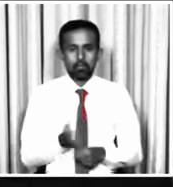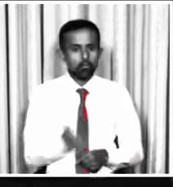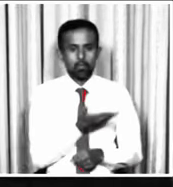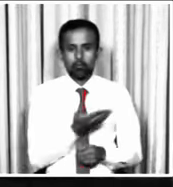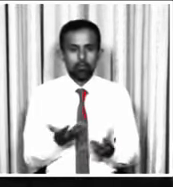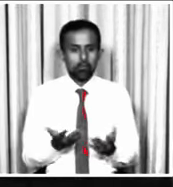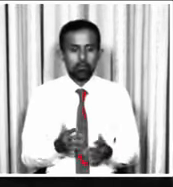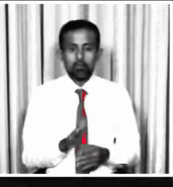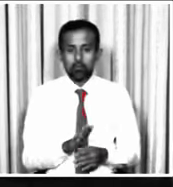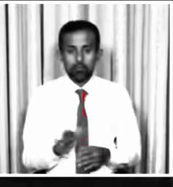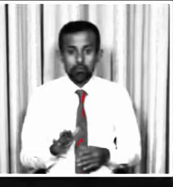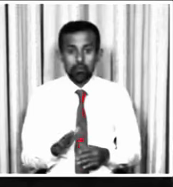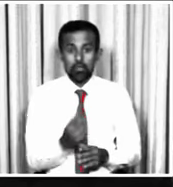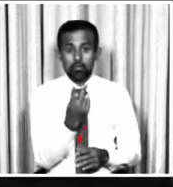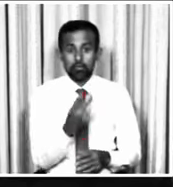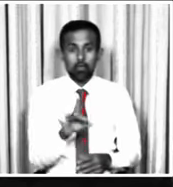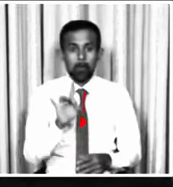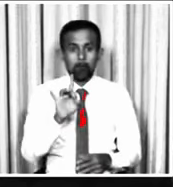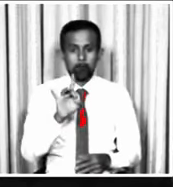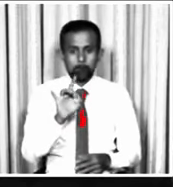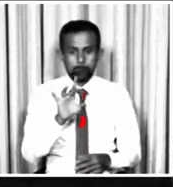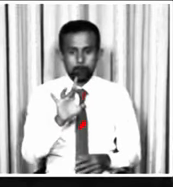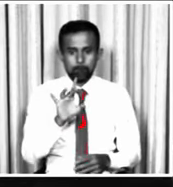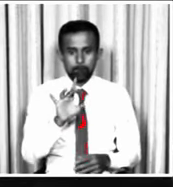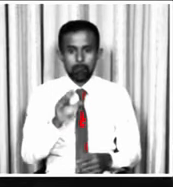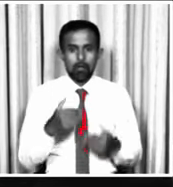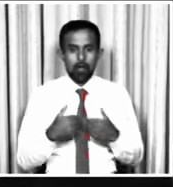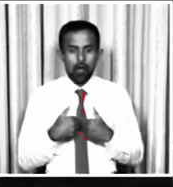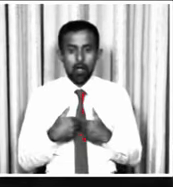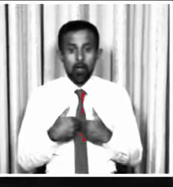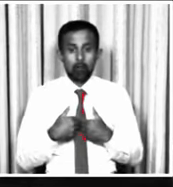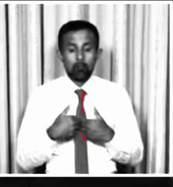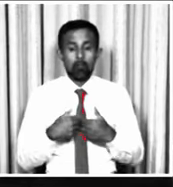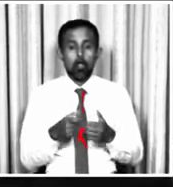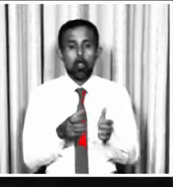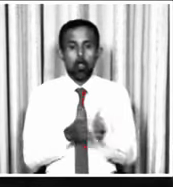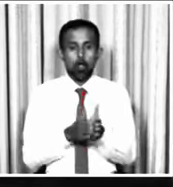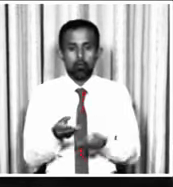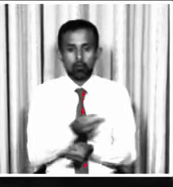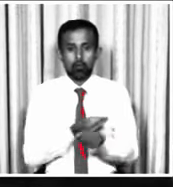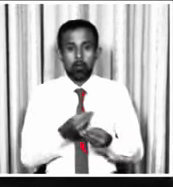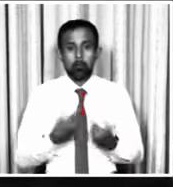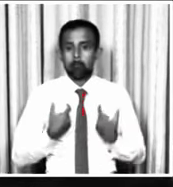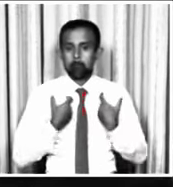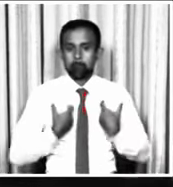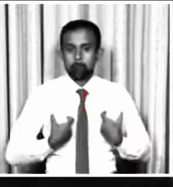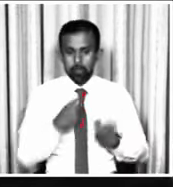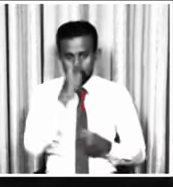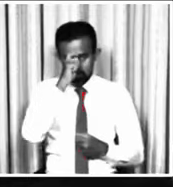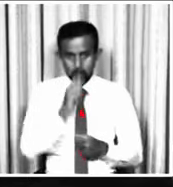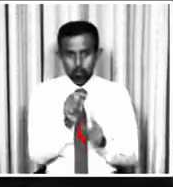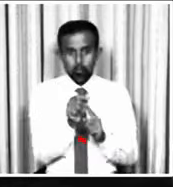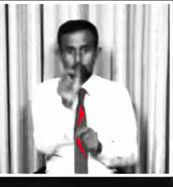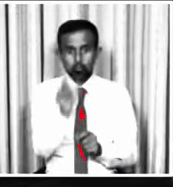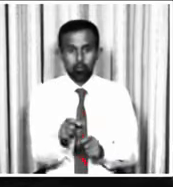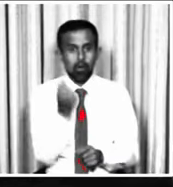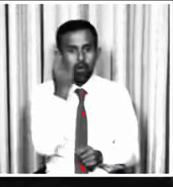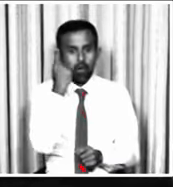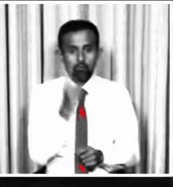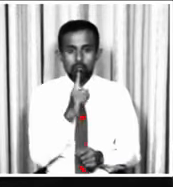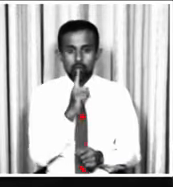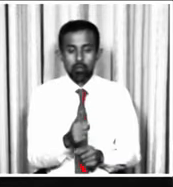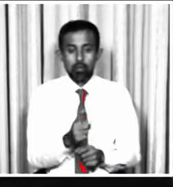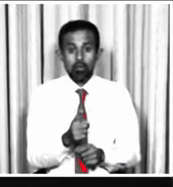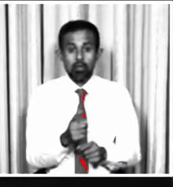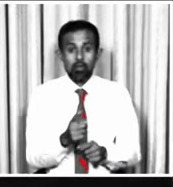නෙමෙයි. 2015 දී අපේ විධායක සභාවේදී මහින්ද රාජපක්ෂ මහත්තයා අපේක්ෂකයා විදිහට යෝජනා කරලා අප්ප